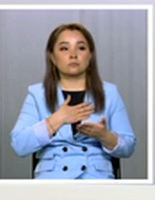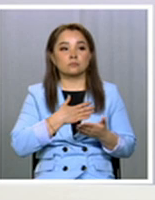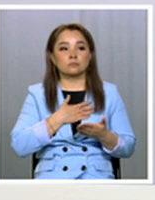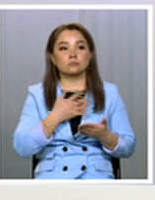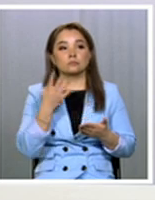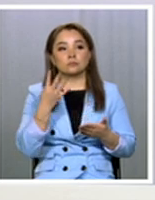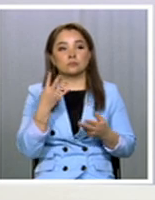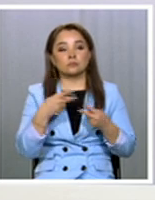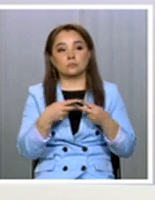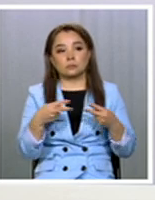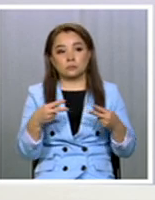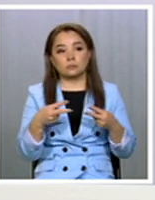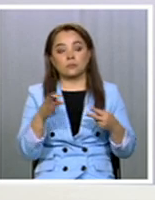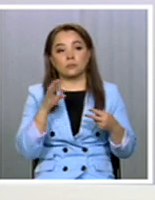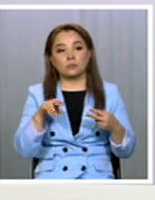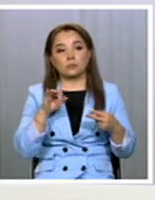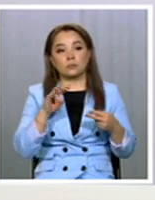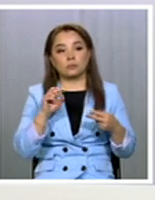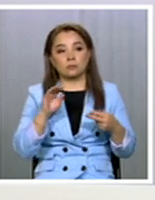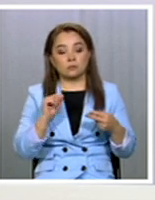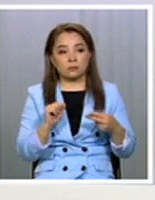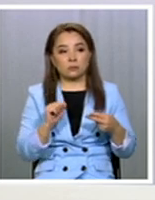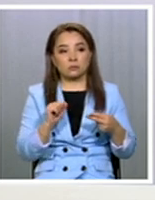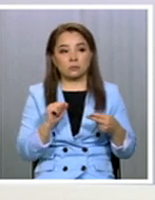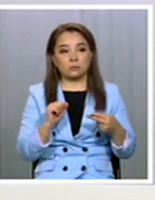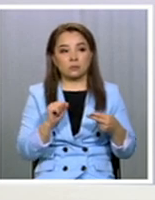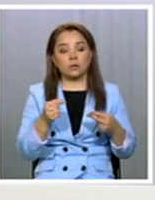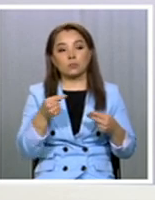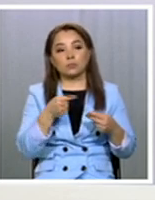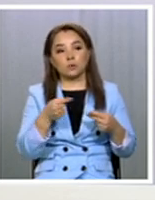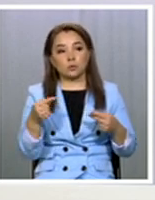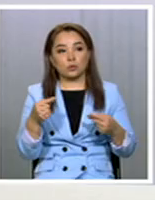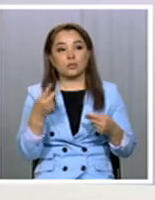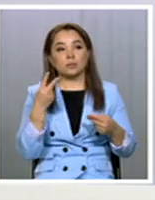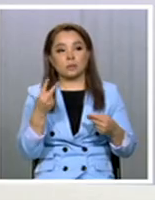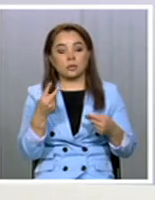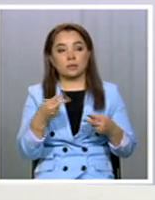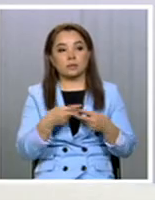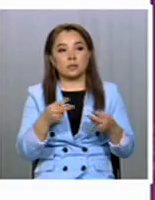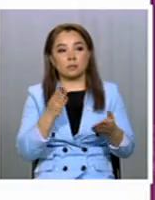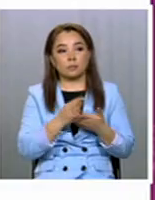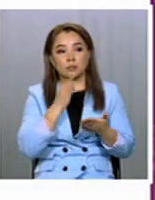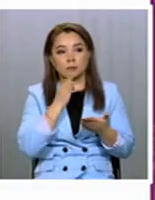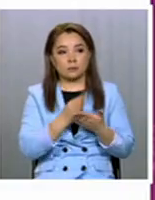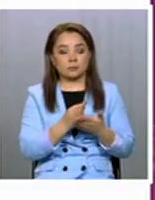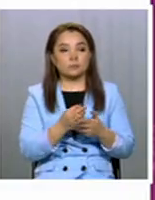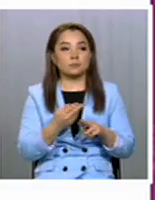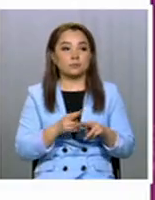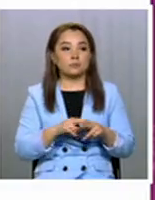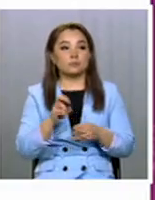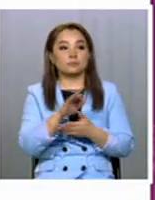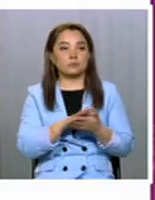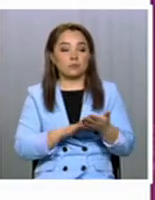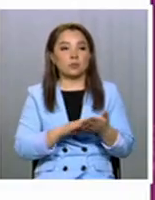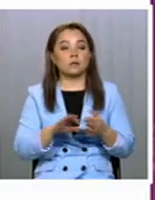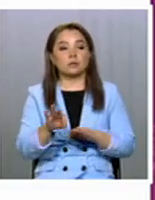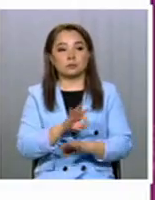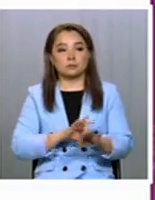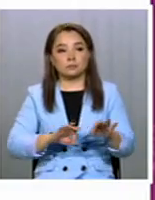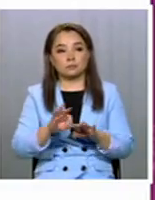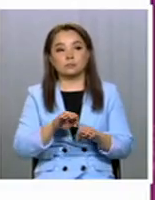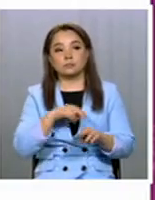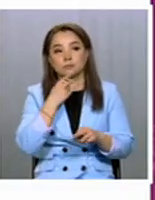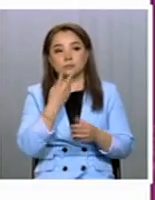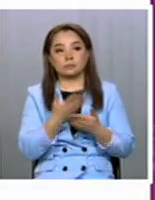4-ке тең, ординаты минус 2-ге тең болады екен. Ары қарай координаттық ширектерді